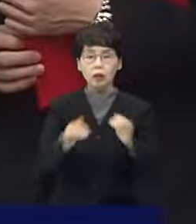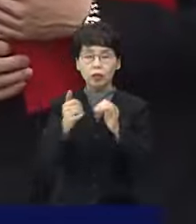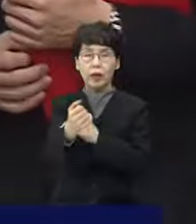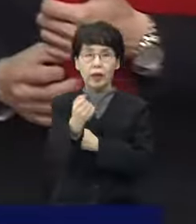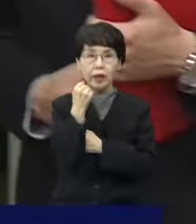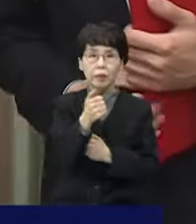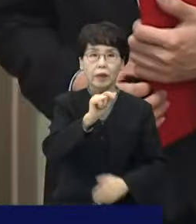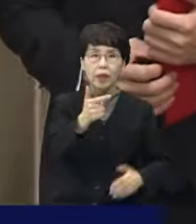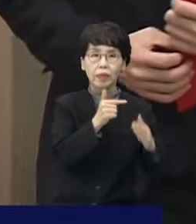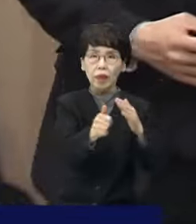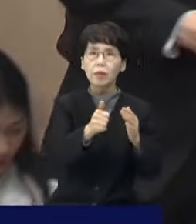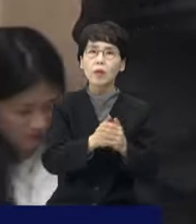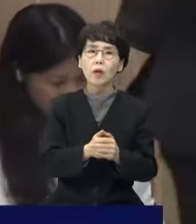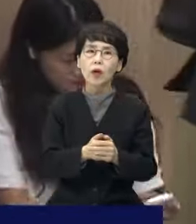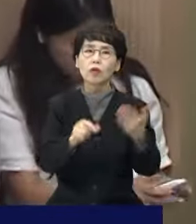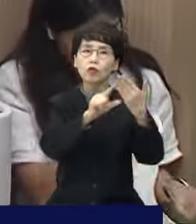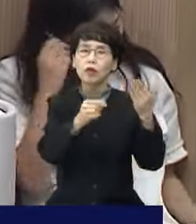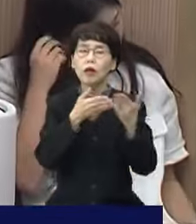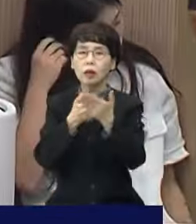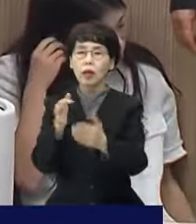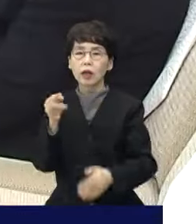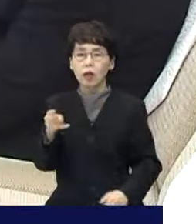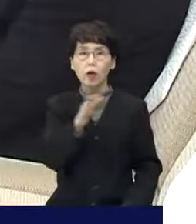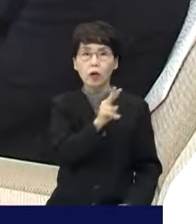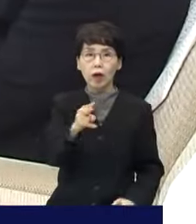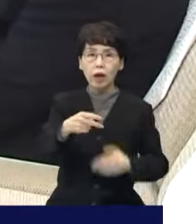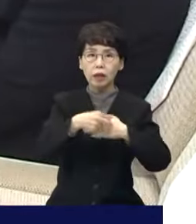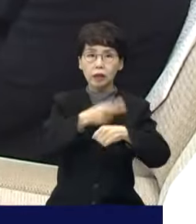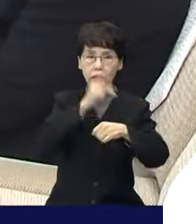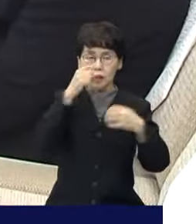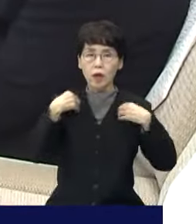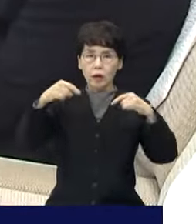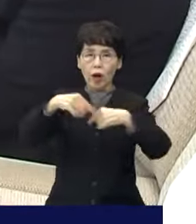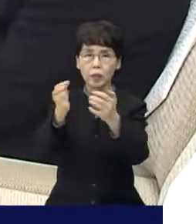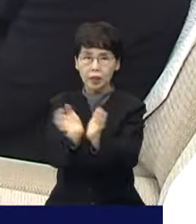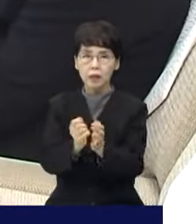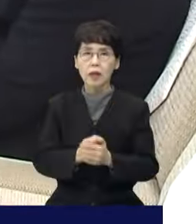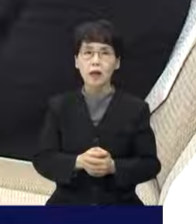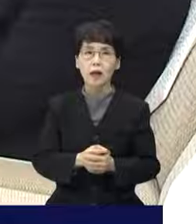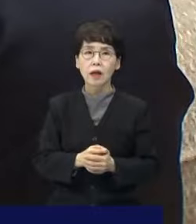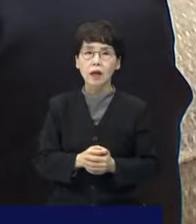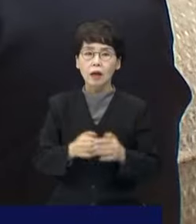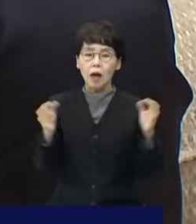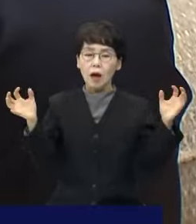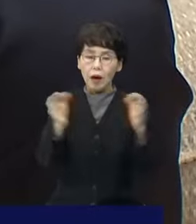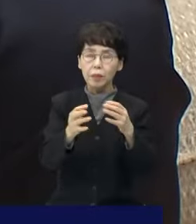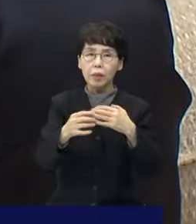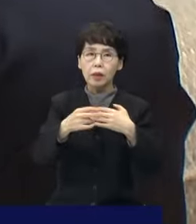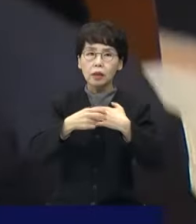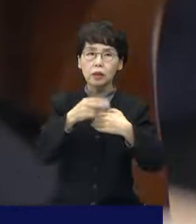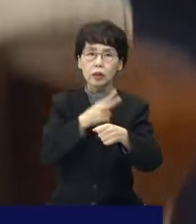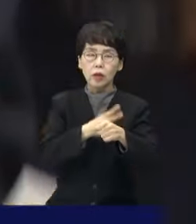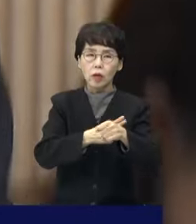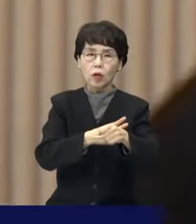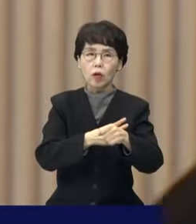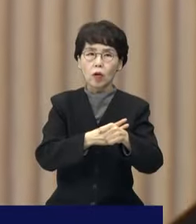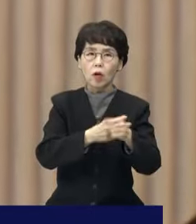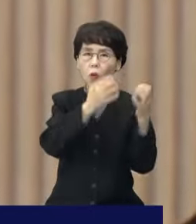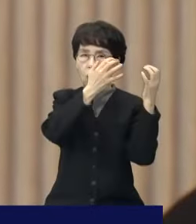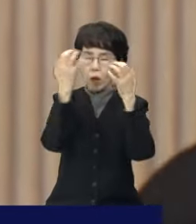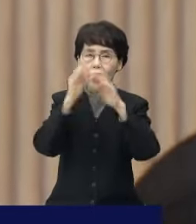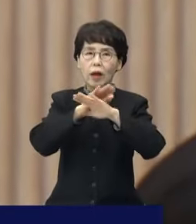국민의힘 한동훈 대표가 지난달 제안했던 여야 의정 협의체. 여야와 정부, 의료계가 한데 모여 의료 대란 해법을 모색하는